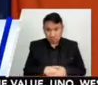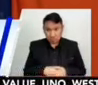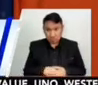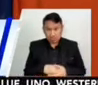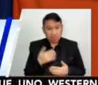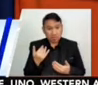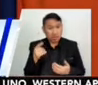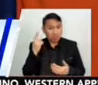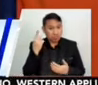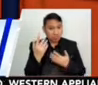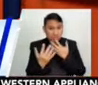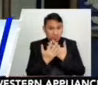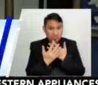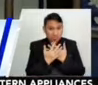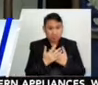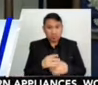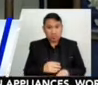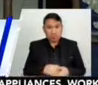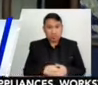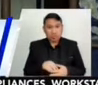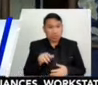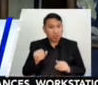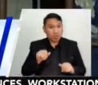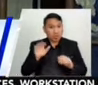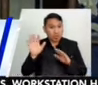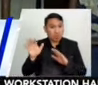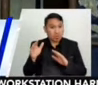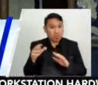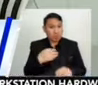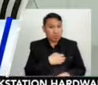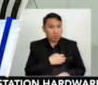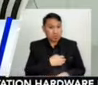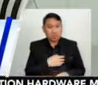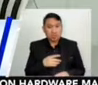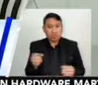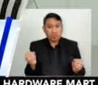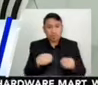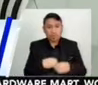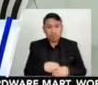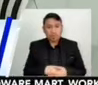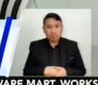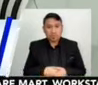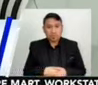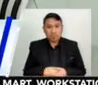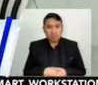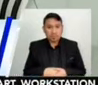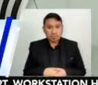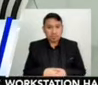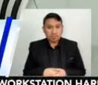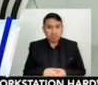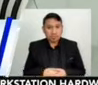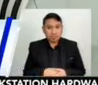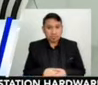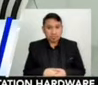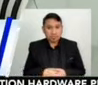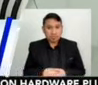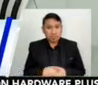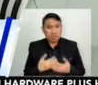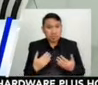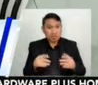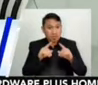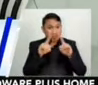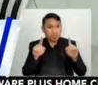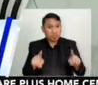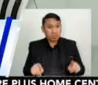custodial facility ng Antipolo component city police station ang susp doun sa warrant of arrest na inissue ng Regional trial court